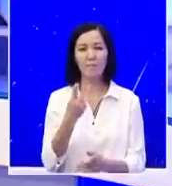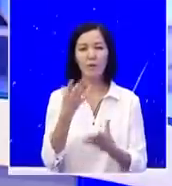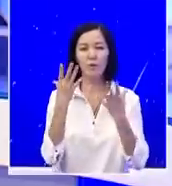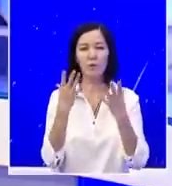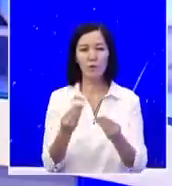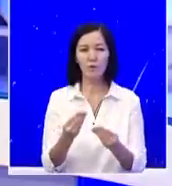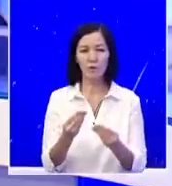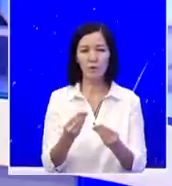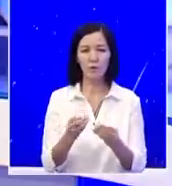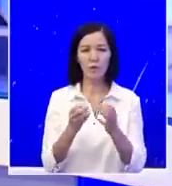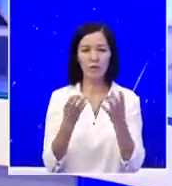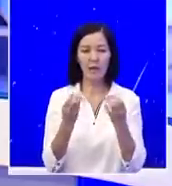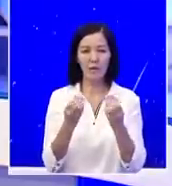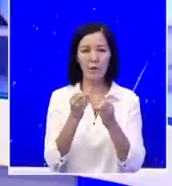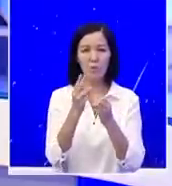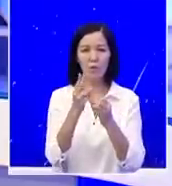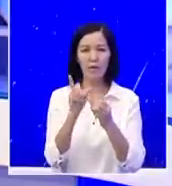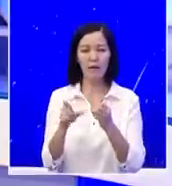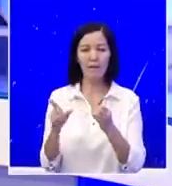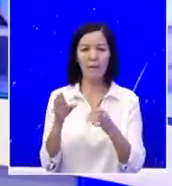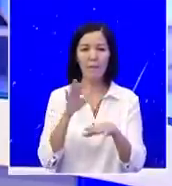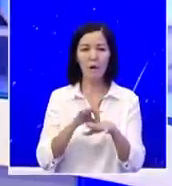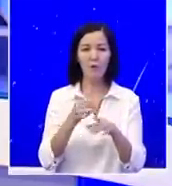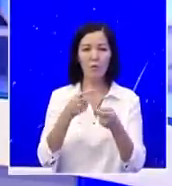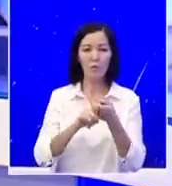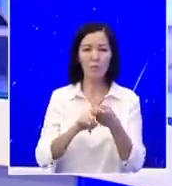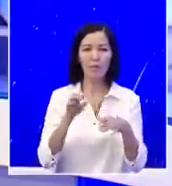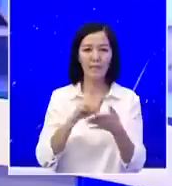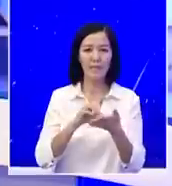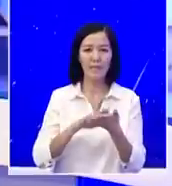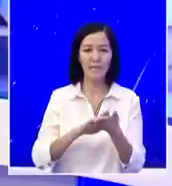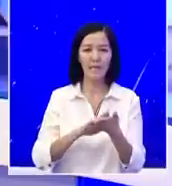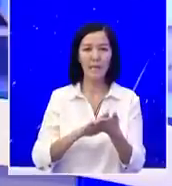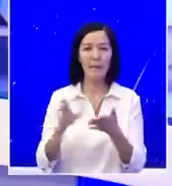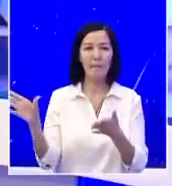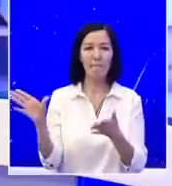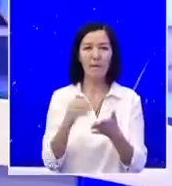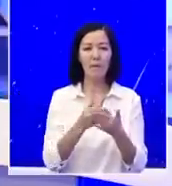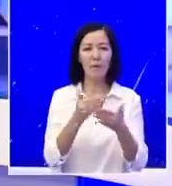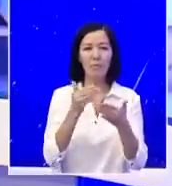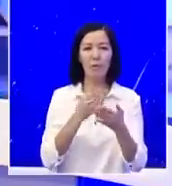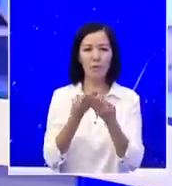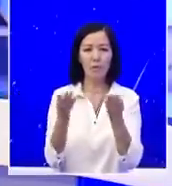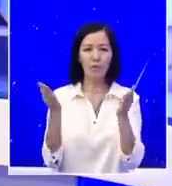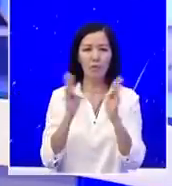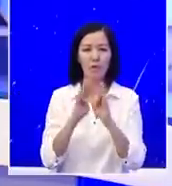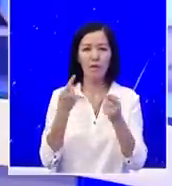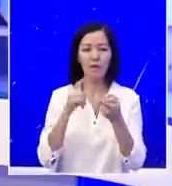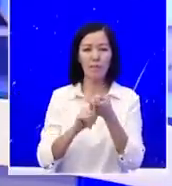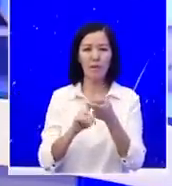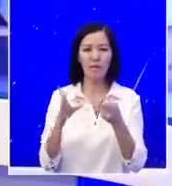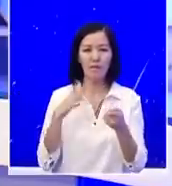Талдықорғанда бір тәулік ішінде тағы 12 адам COVID-19-бен тіркелді. Анықталған науқастың барлығы бұған дейін оқшауланып